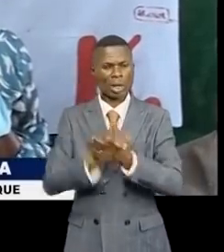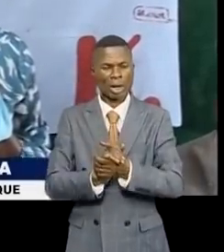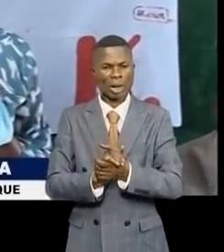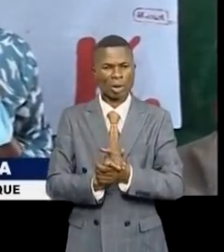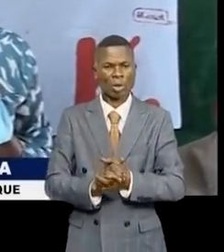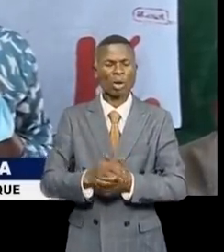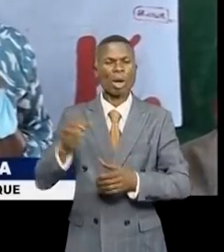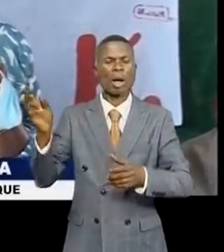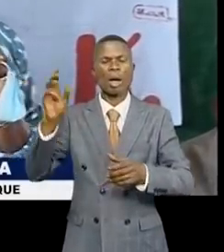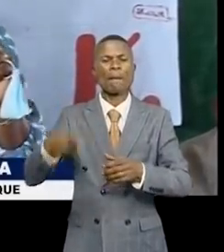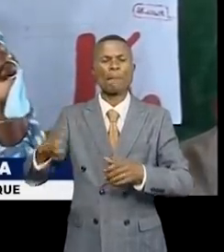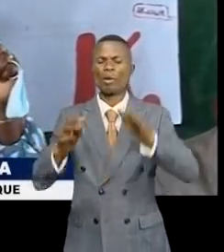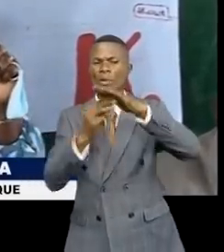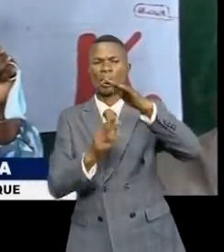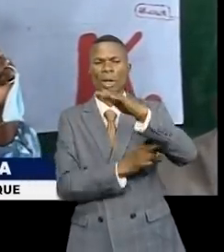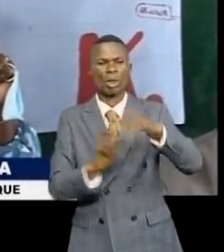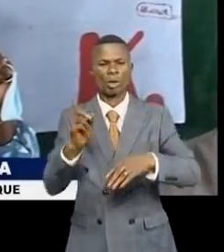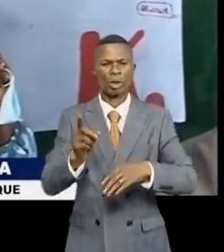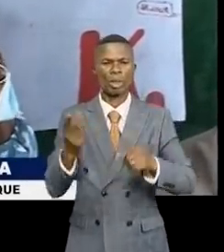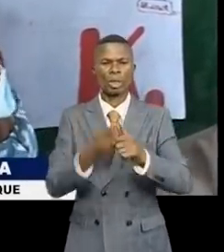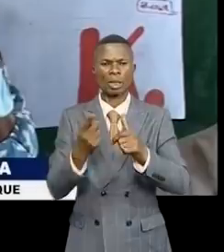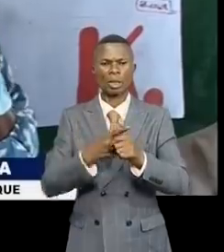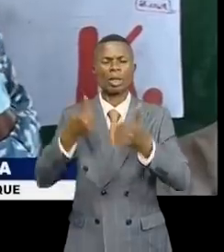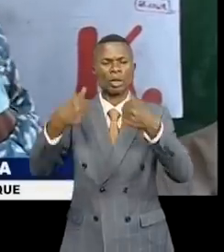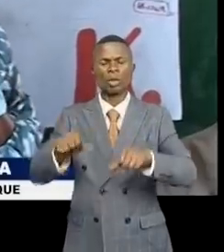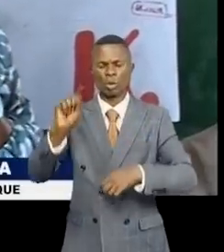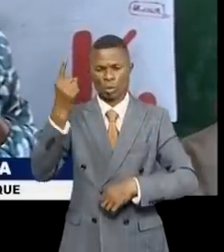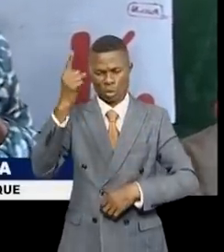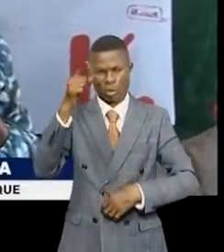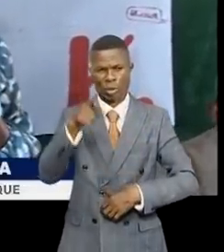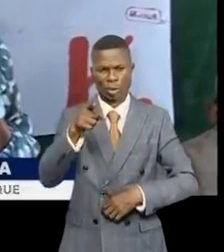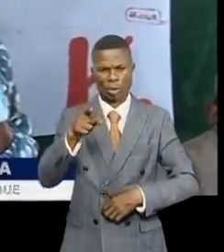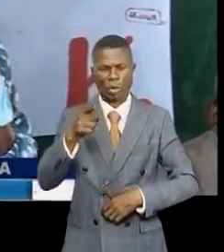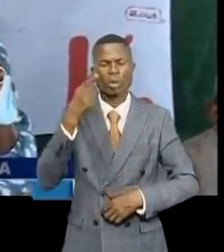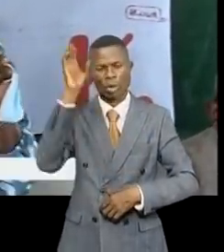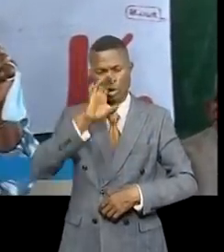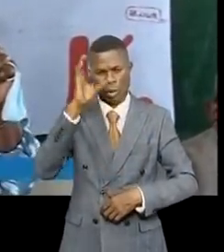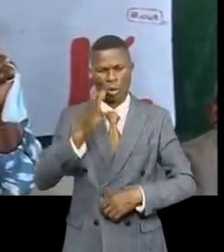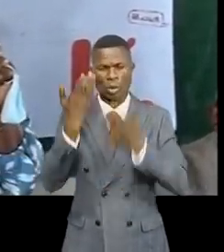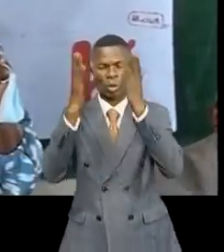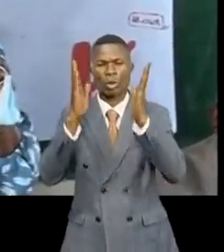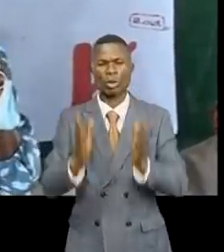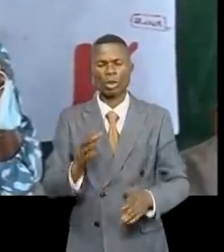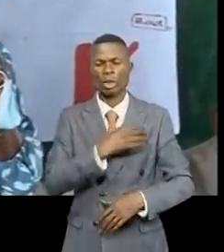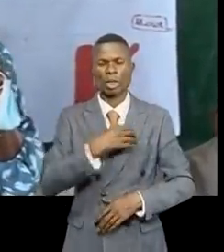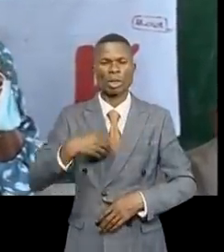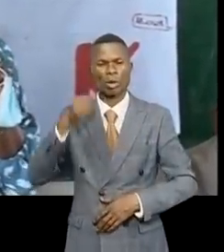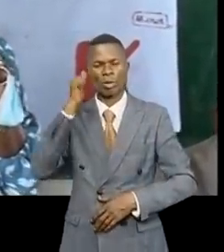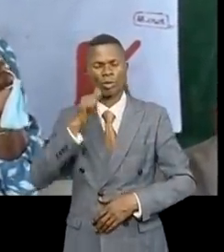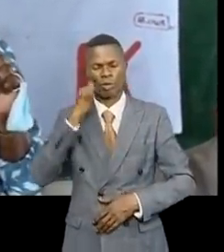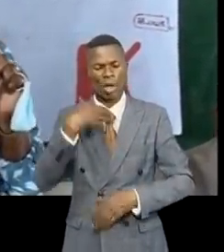dans le Kwango. Et je n'aimerais pas rester seule. Je suis en train de voir qu'il y a des étudiantes.